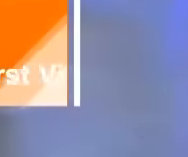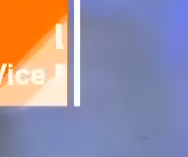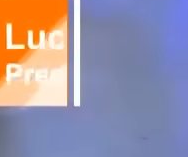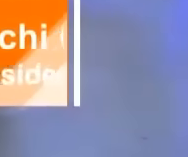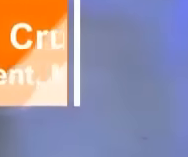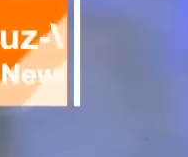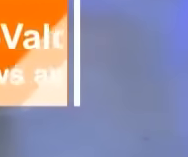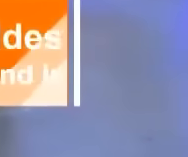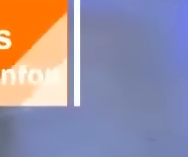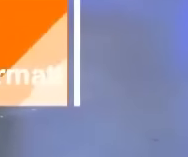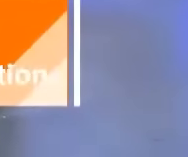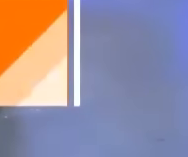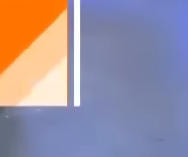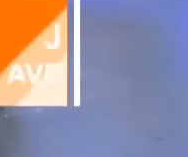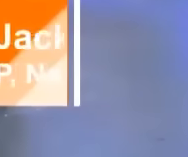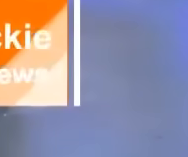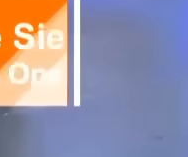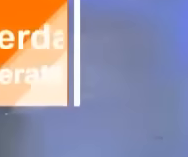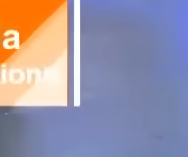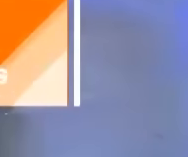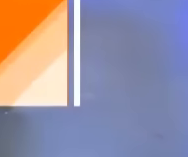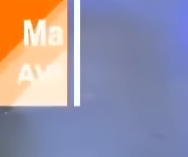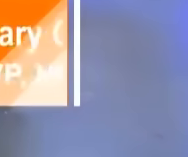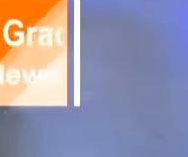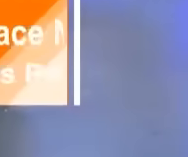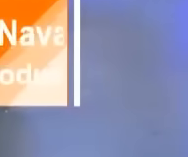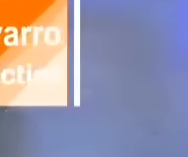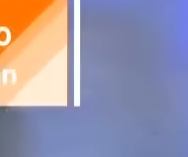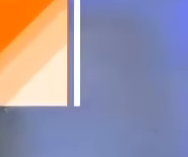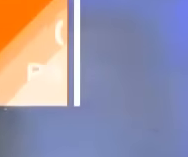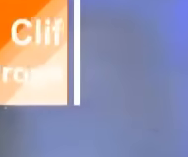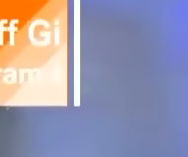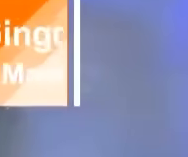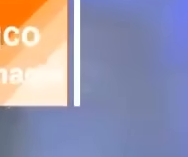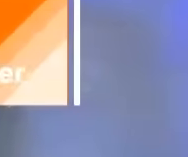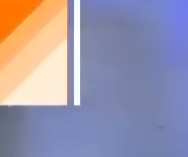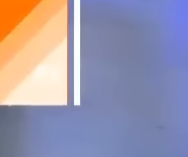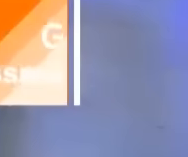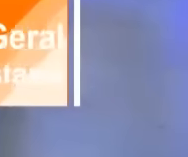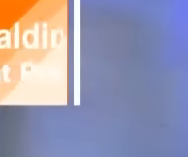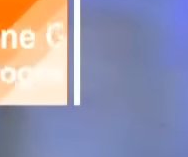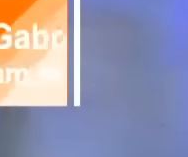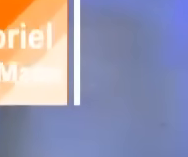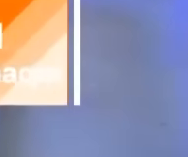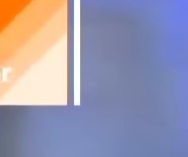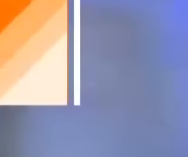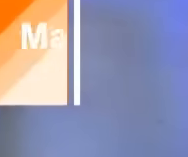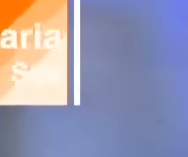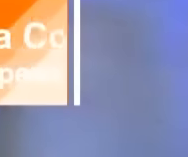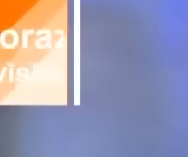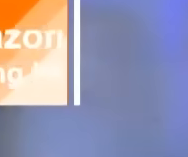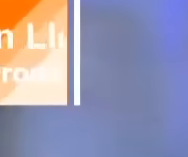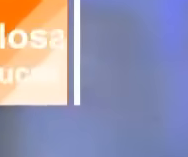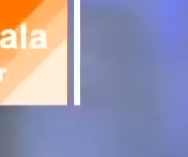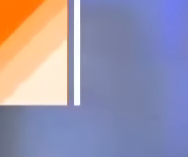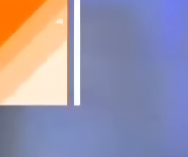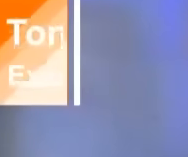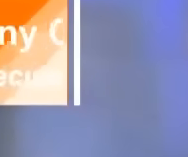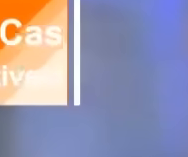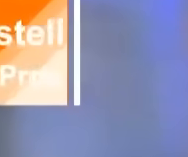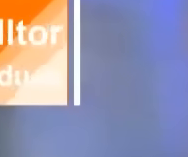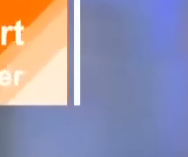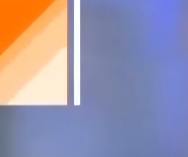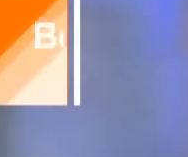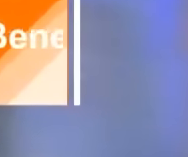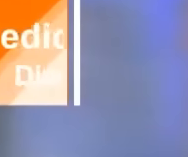ba? Napaka-smart. Eh kasi madaldal din ang magulang. Pag mabati ka kay Beyonce, para kang ano, tumataya